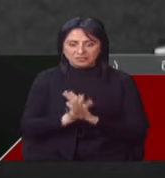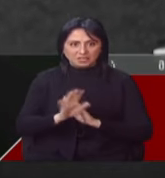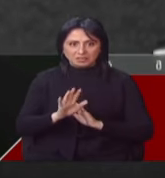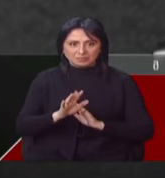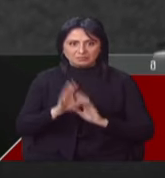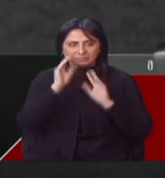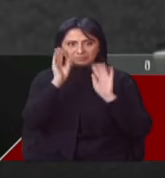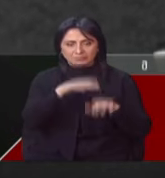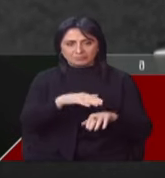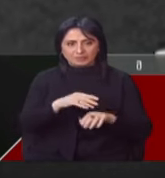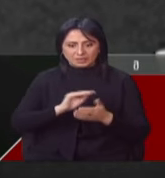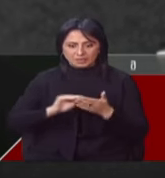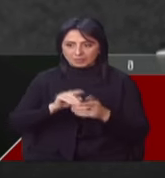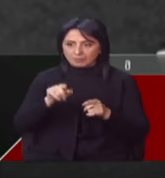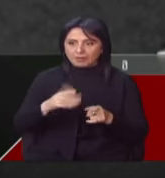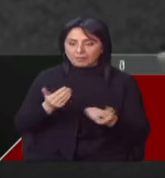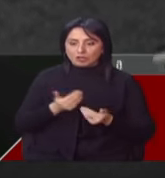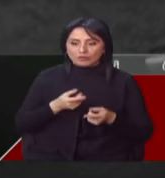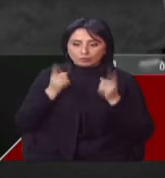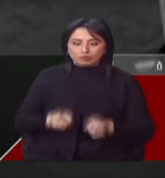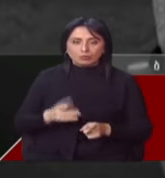ყურადღებას. სცენარი იწერება იმისთვის, რომ